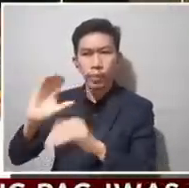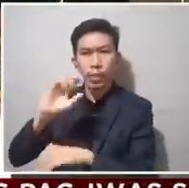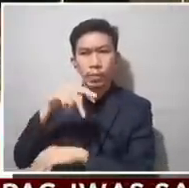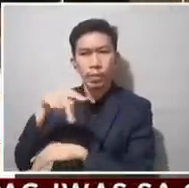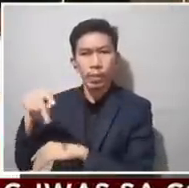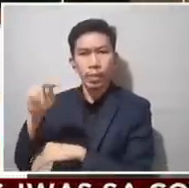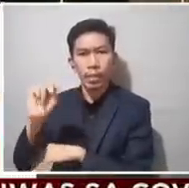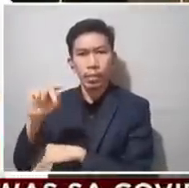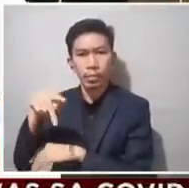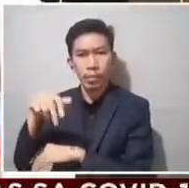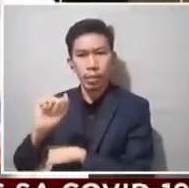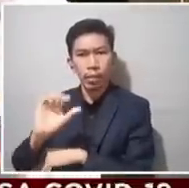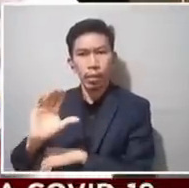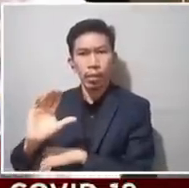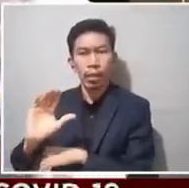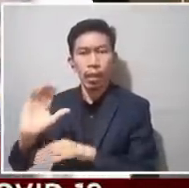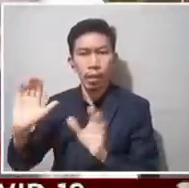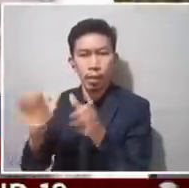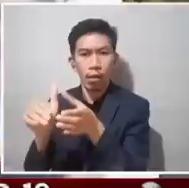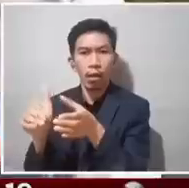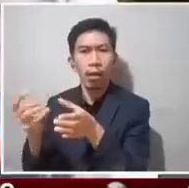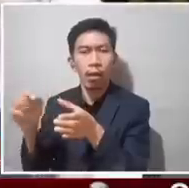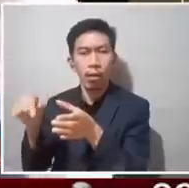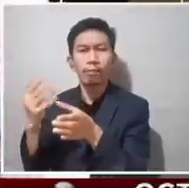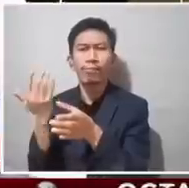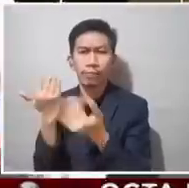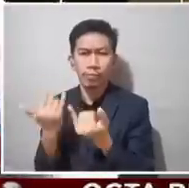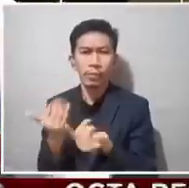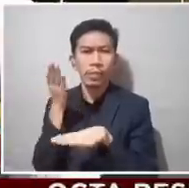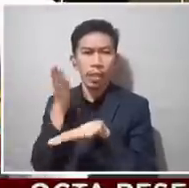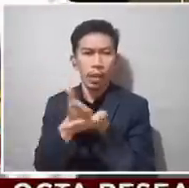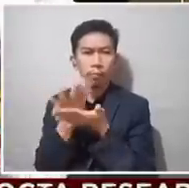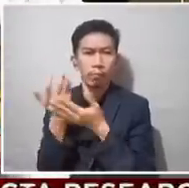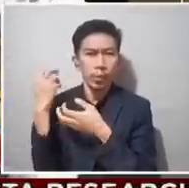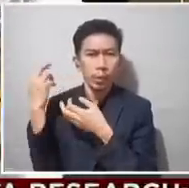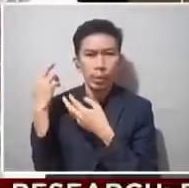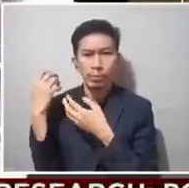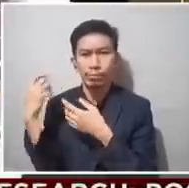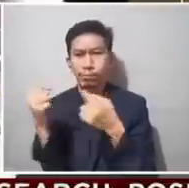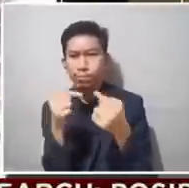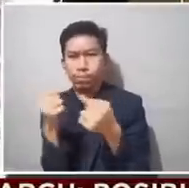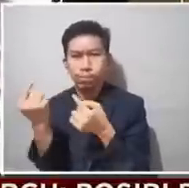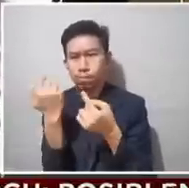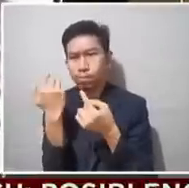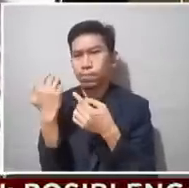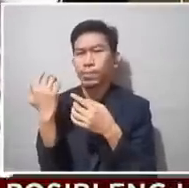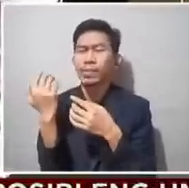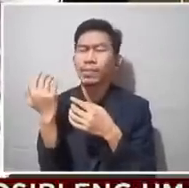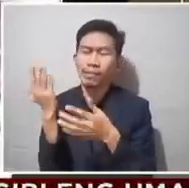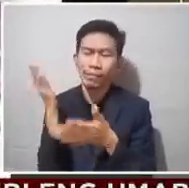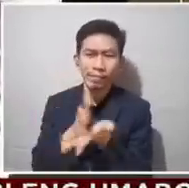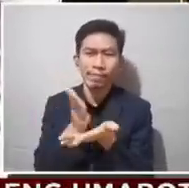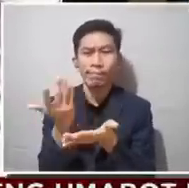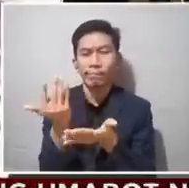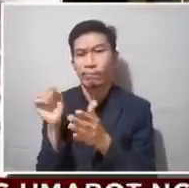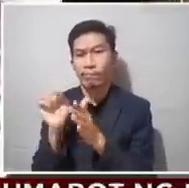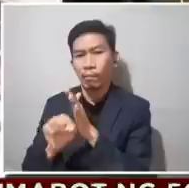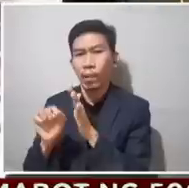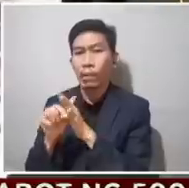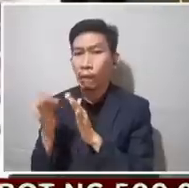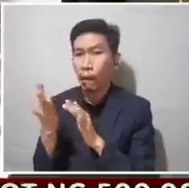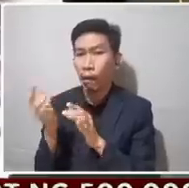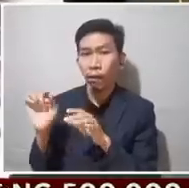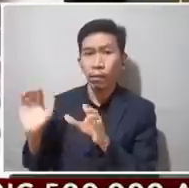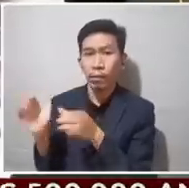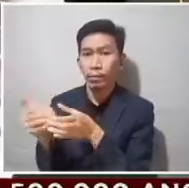itong himagsikan na to kasi para matigil na rin yung patayan. Dahil kung patuloy sila sa kanilang tinatawag